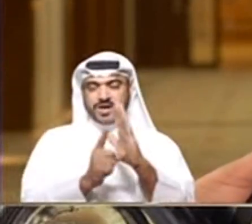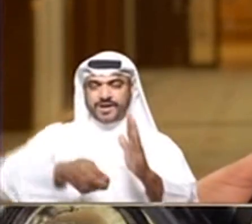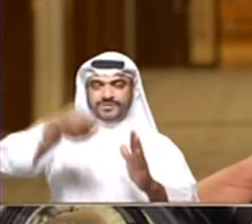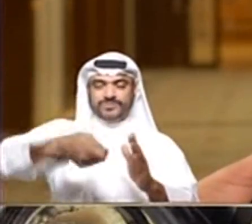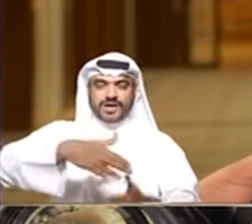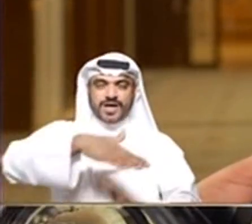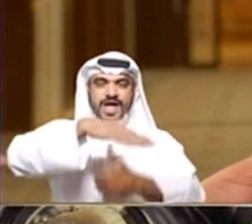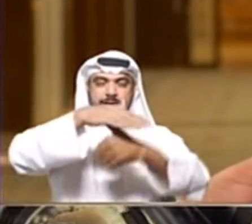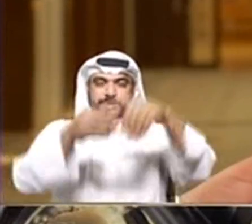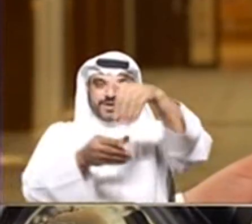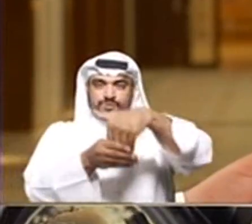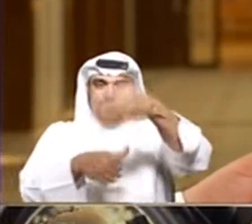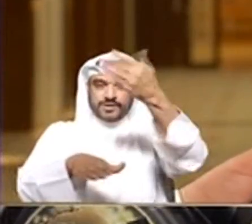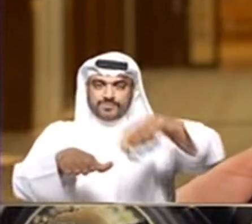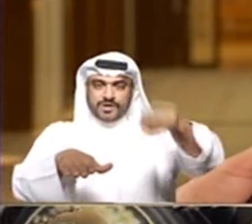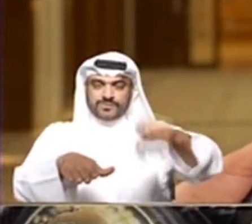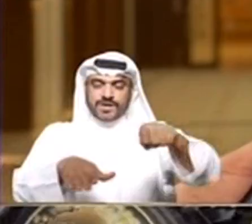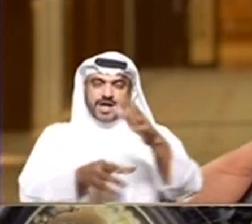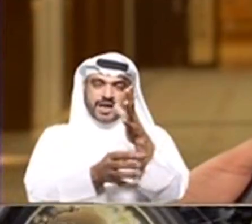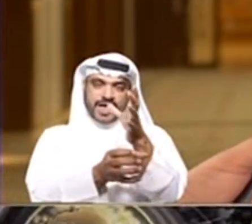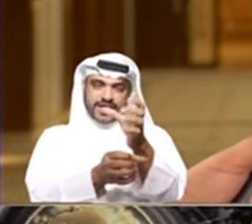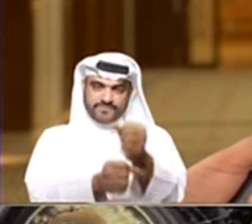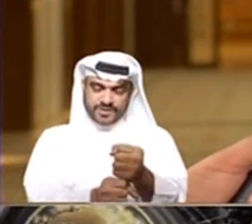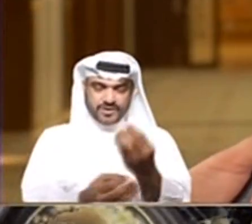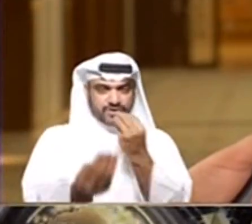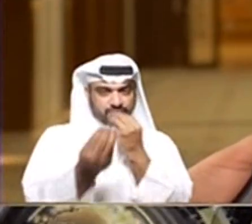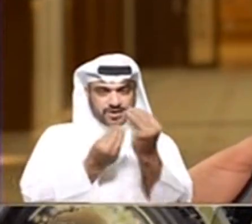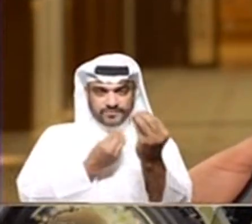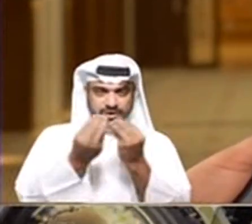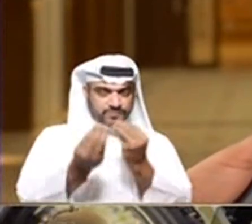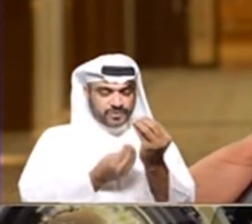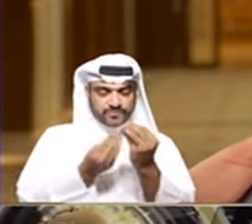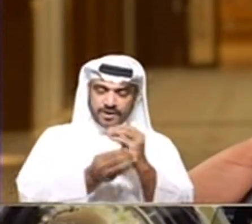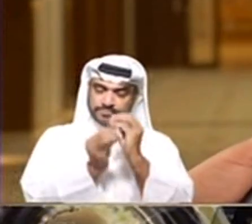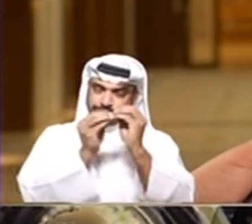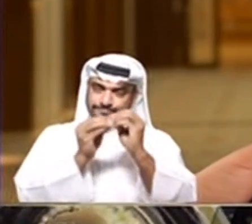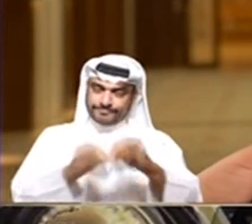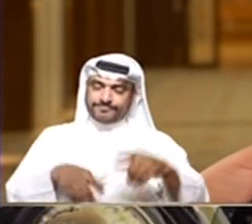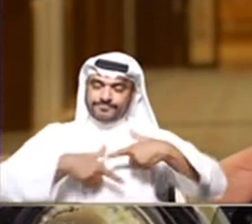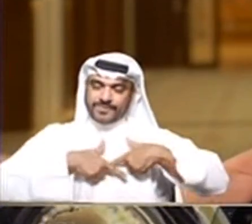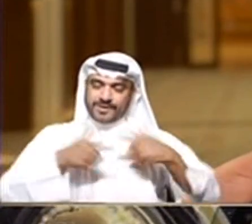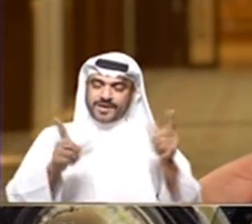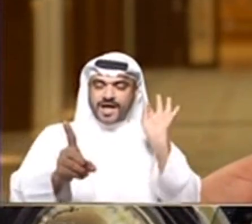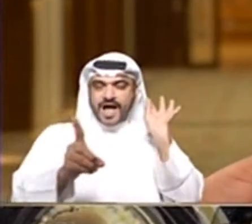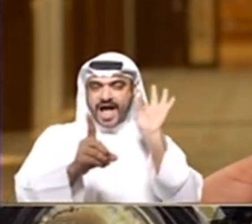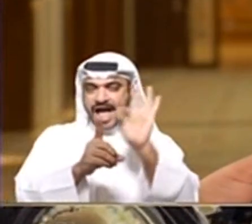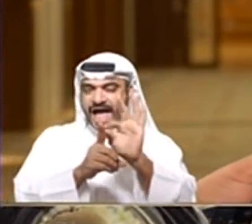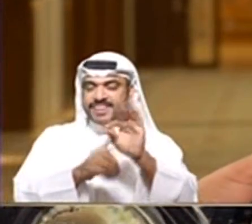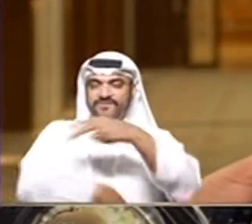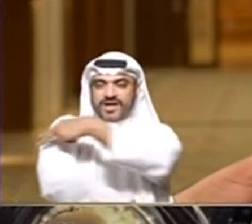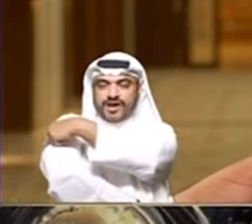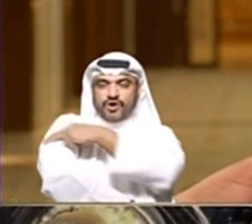السمو أمير البلاد حفظه الله ورعاه، وأعتقد أن يعني هدف الأخ رياض